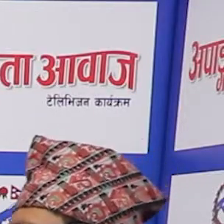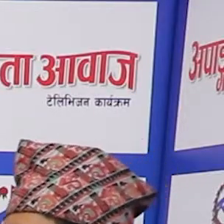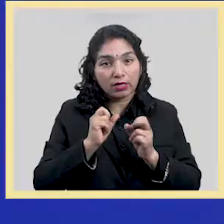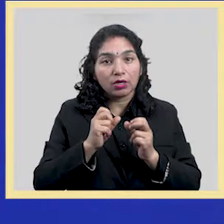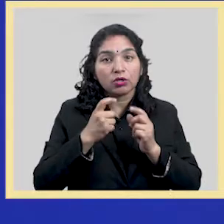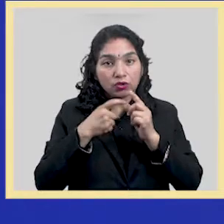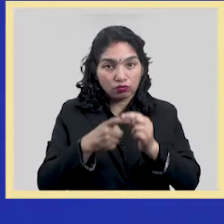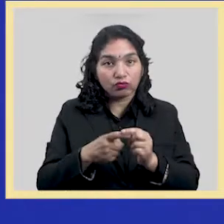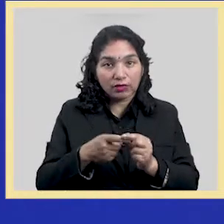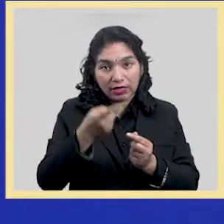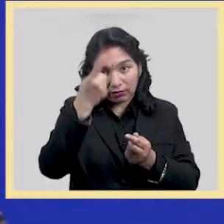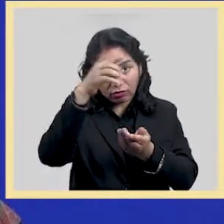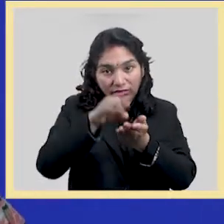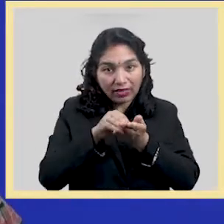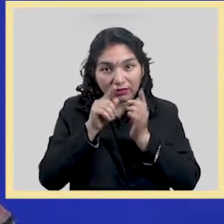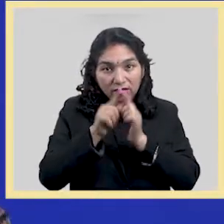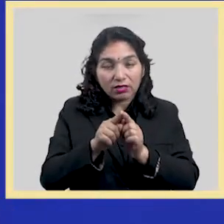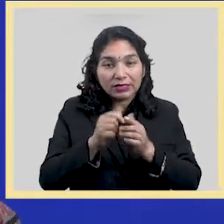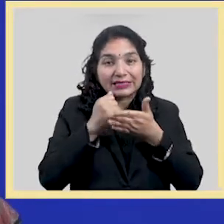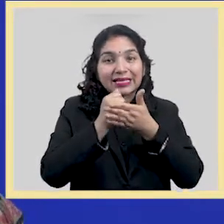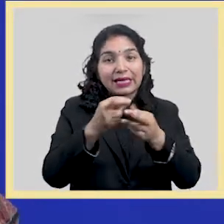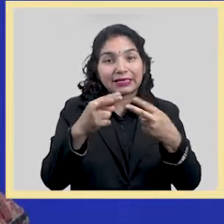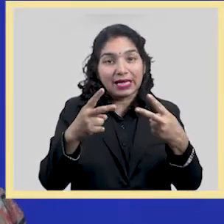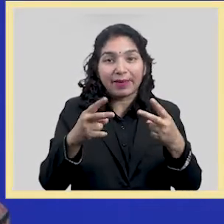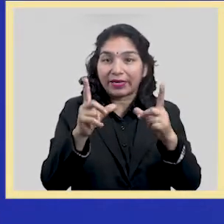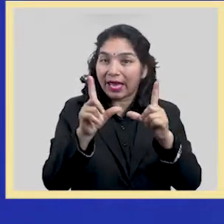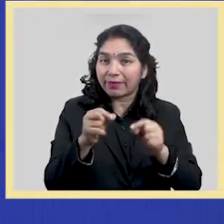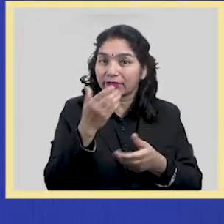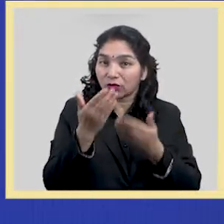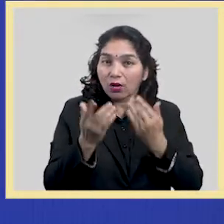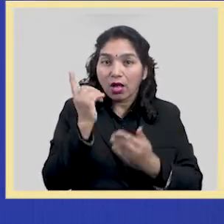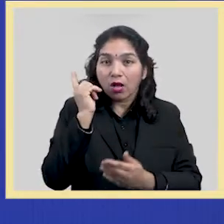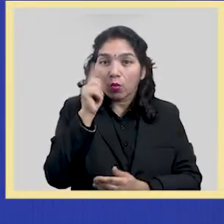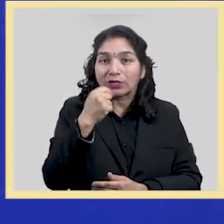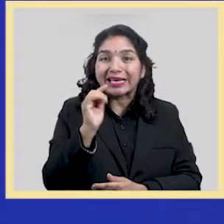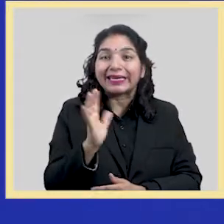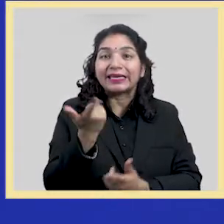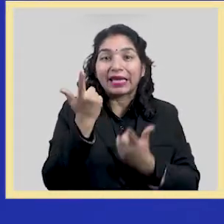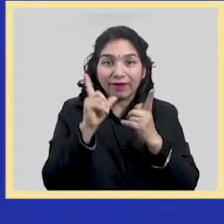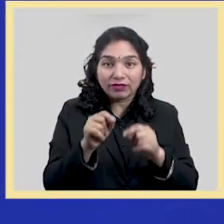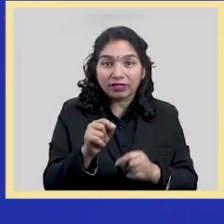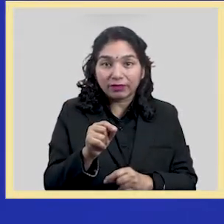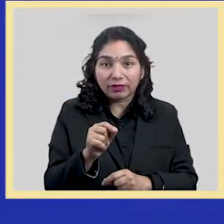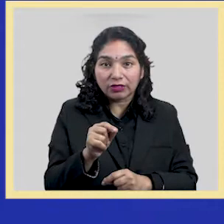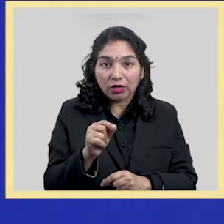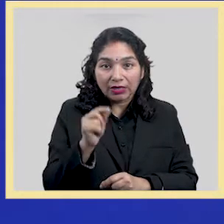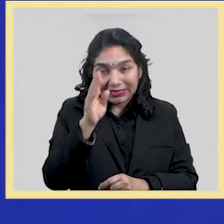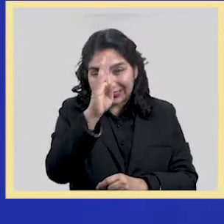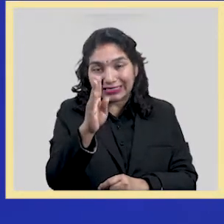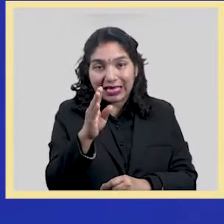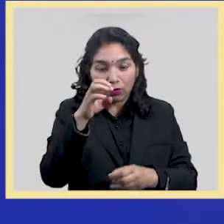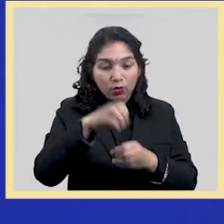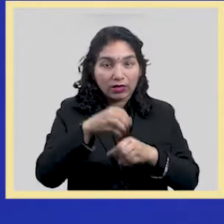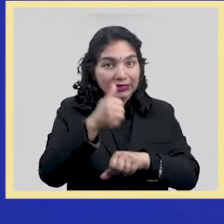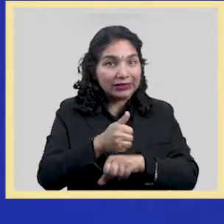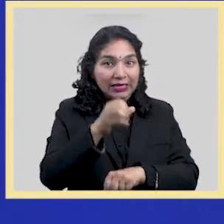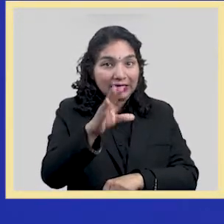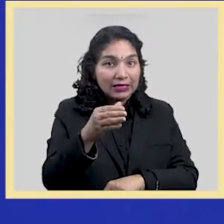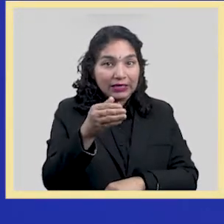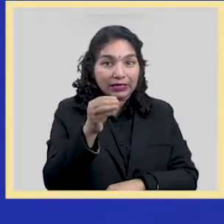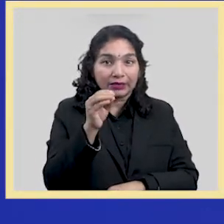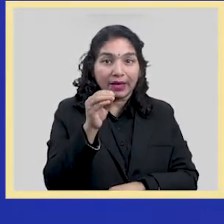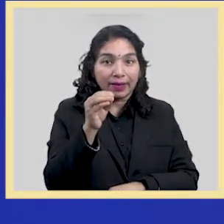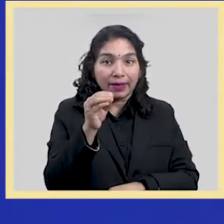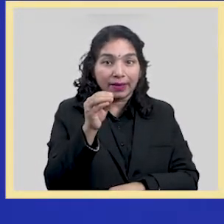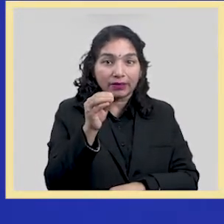यो तथ्याङ्क सँगसँगै हामीले कतिपय साथीहरूलाई सहायक सामग्रीहरू पनि चाहिन्छ होला, कसलाई के चाहिन्छ झ्याट आएर वडाध्यक्षजीलाई माग्दाखेरि उहाँले दिन सक्नु तपाईँले दिन